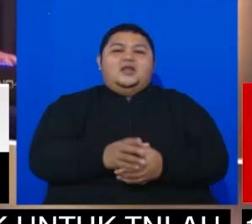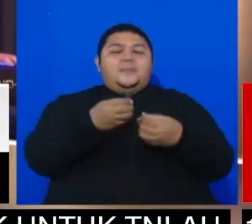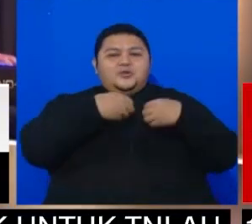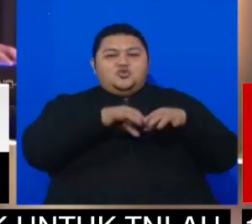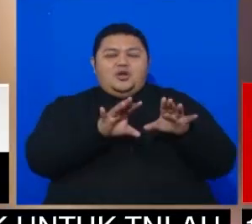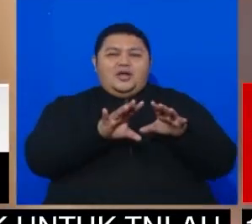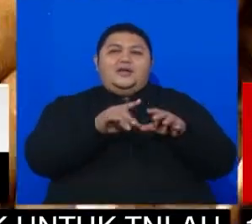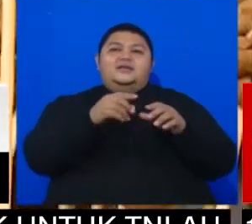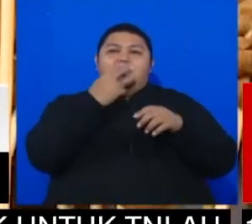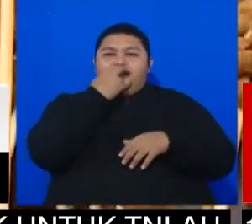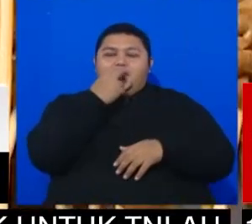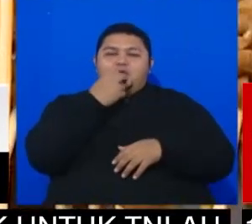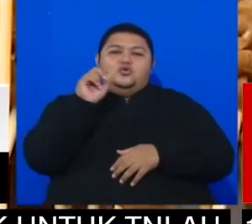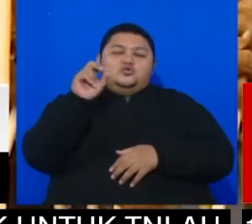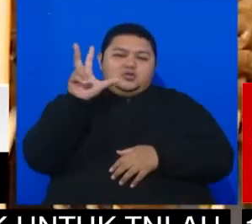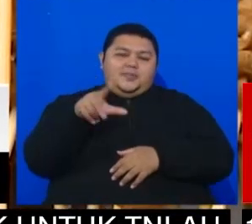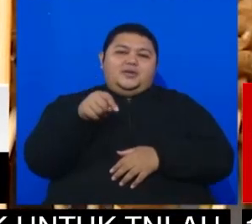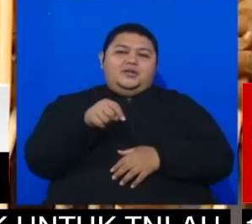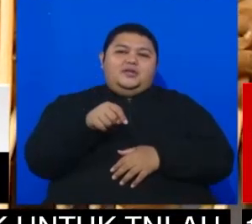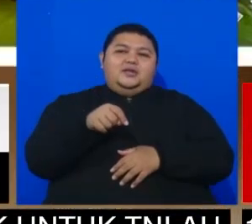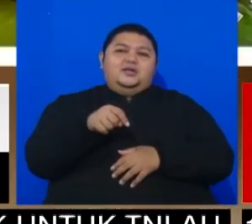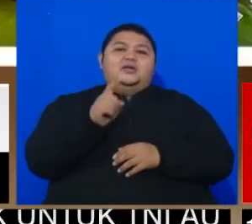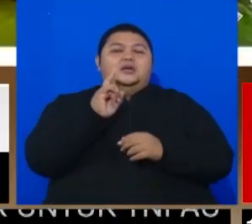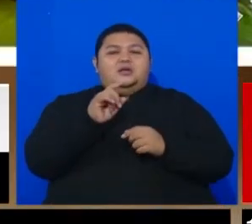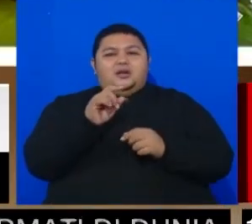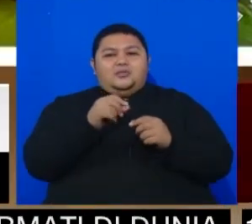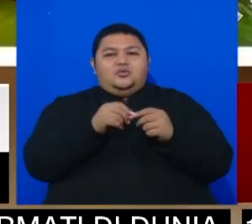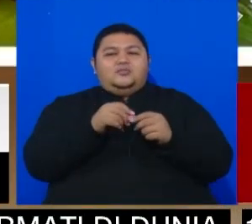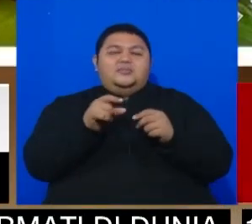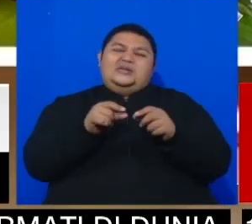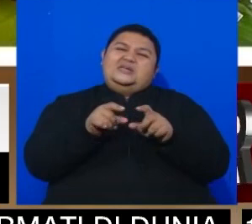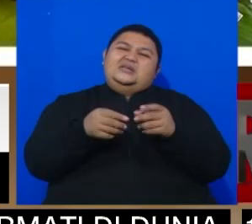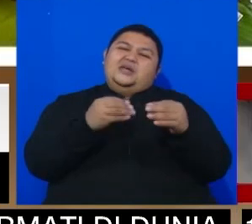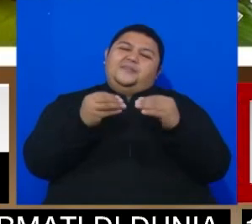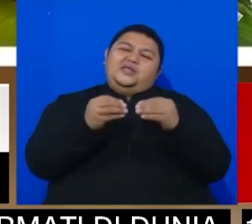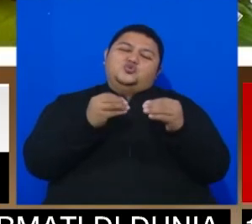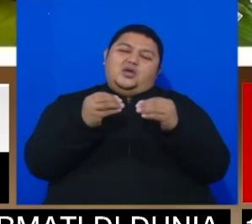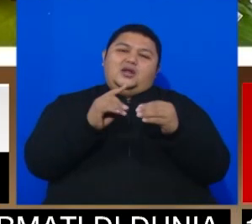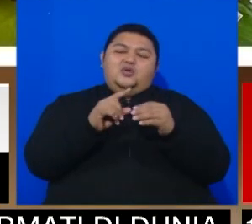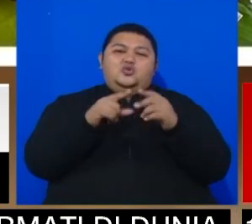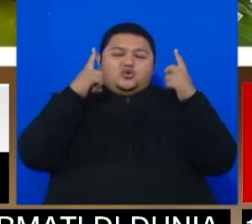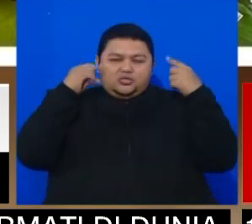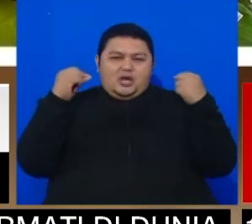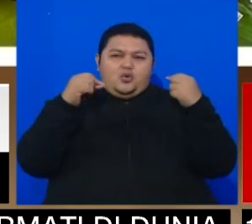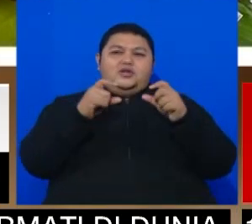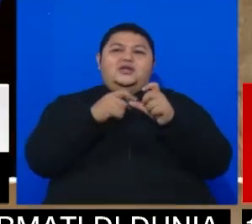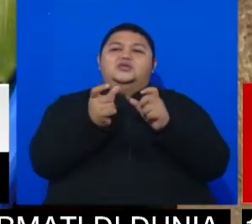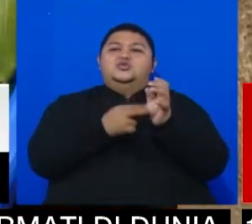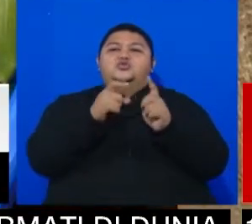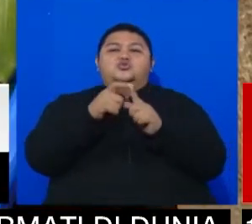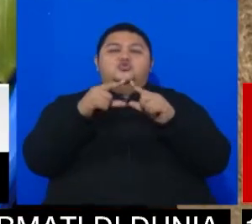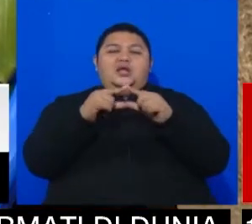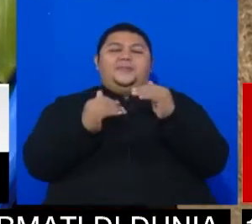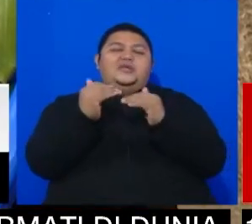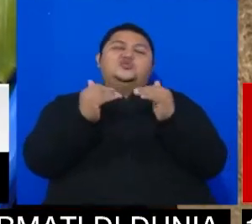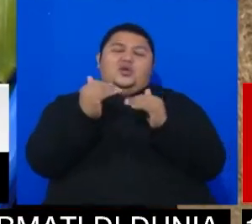Kota Bandung, Jawa Barat, pemilik angkringan sedikit direnovasi dengan memadukan cita rasa masakan khas Jawa dengan masakan Sunda. Menu